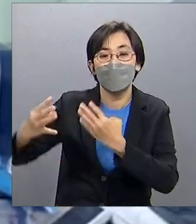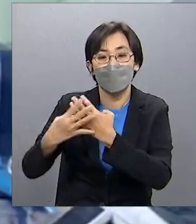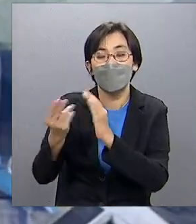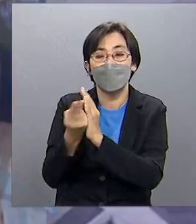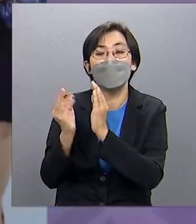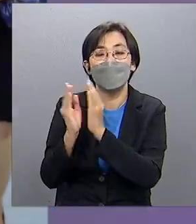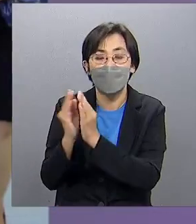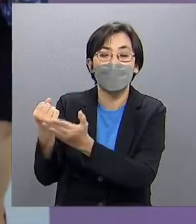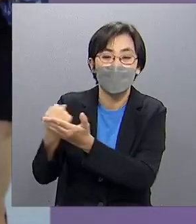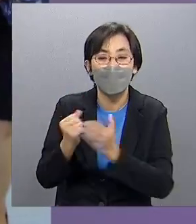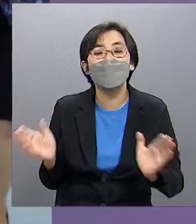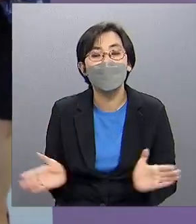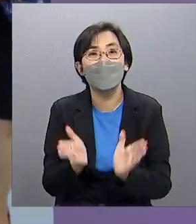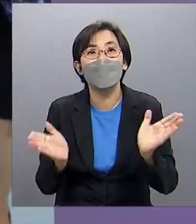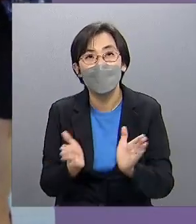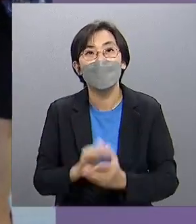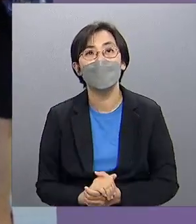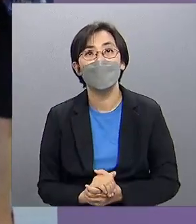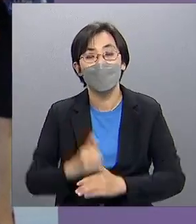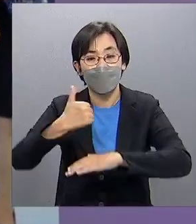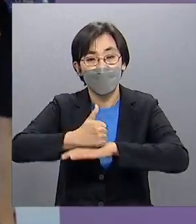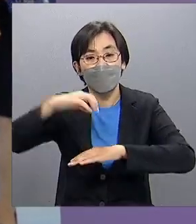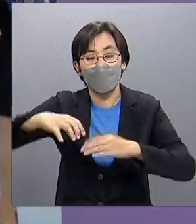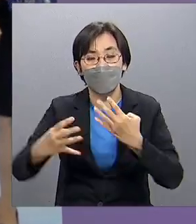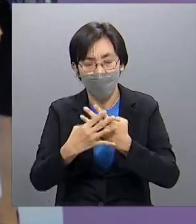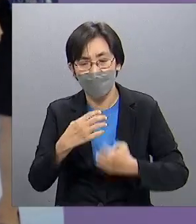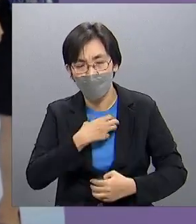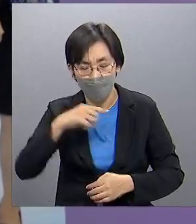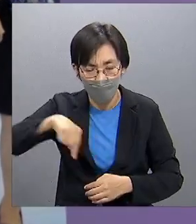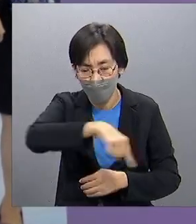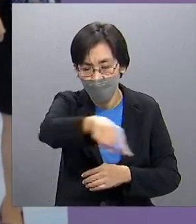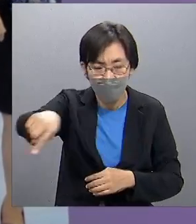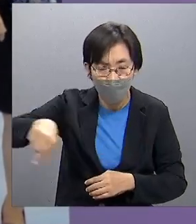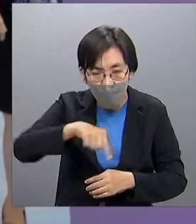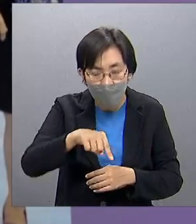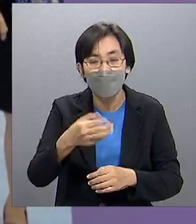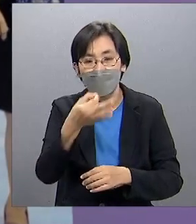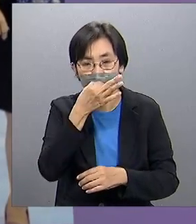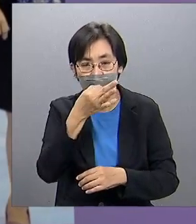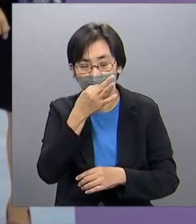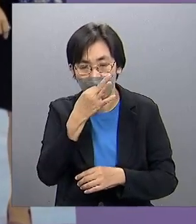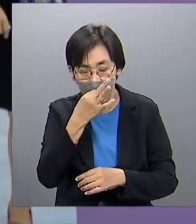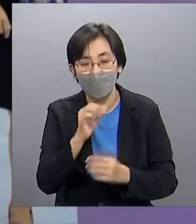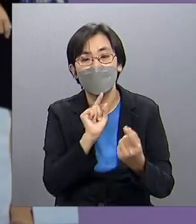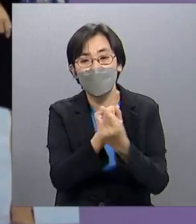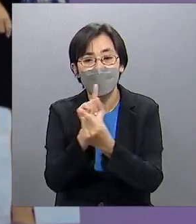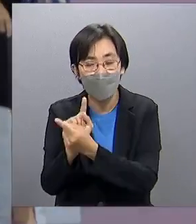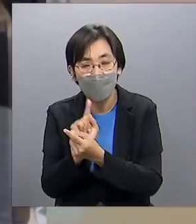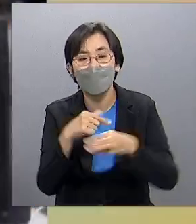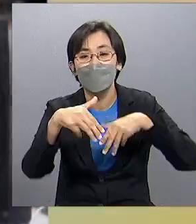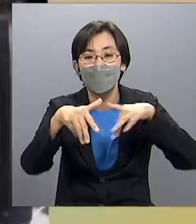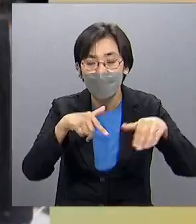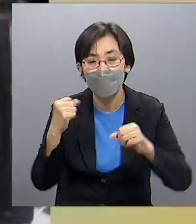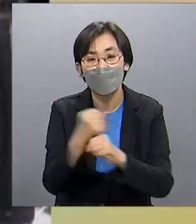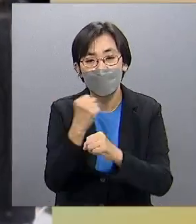ก็คือท่านต้องการให้ผู้ต้องโทษเนี่ยได้ไปพบปะผู้คนได้ไปฝึกประสบการณ์จ